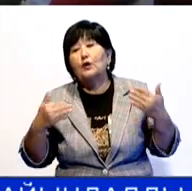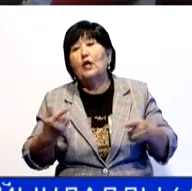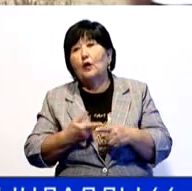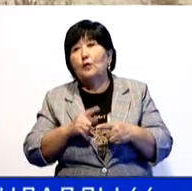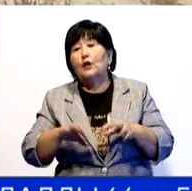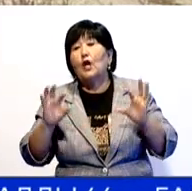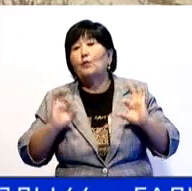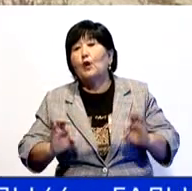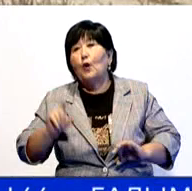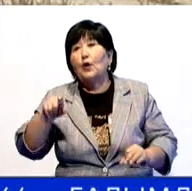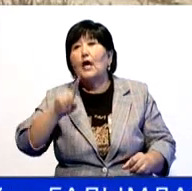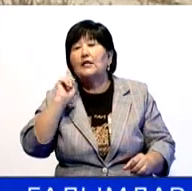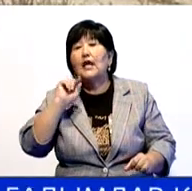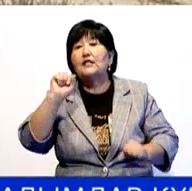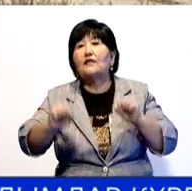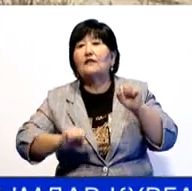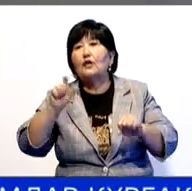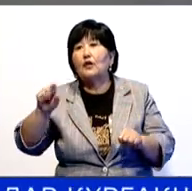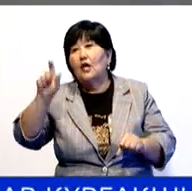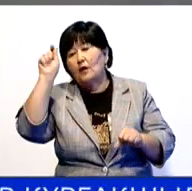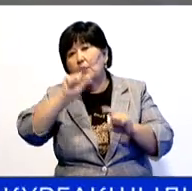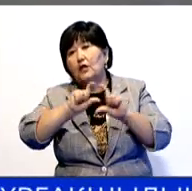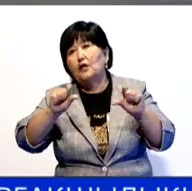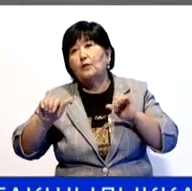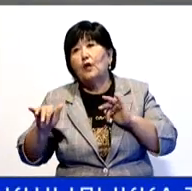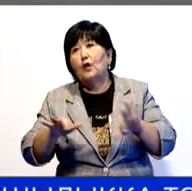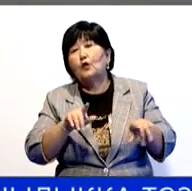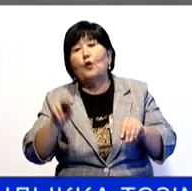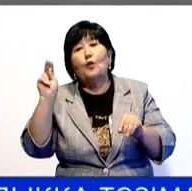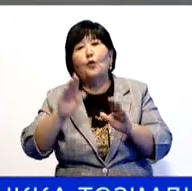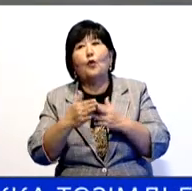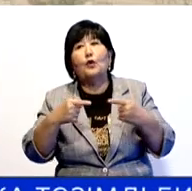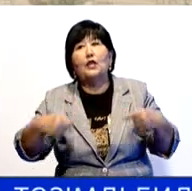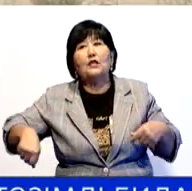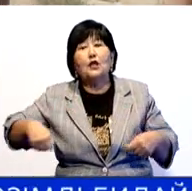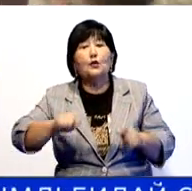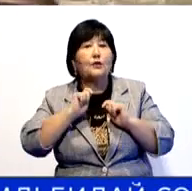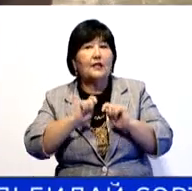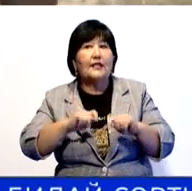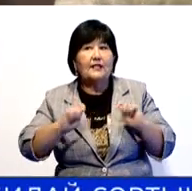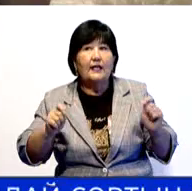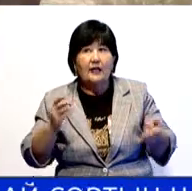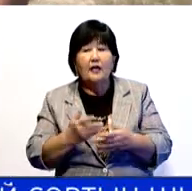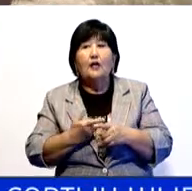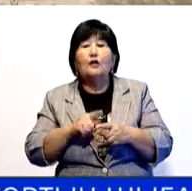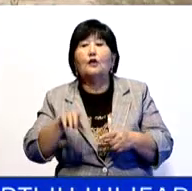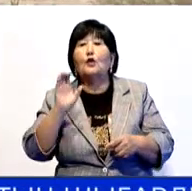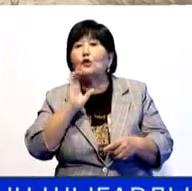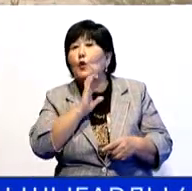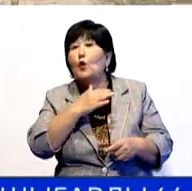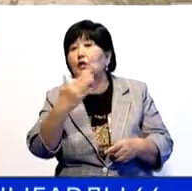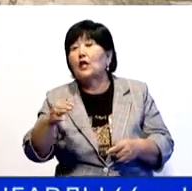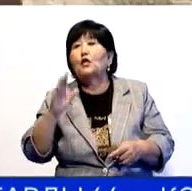соң прокурорлар жас велошабандоздарға мектепке жол акциясы аясында оқу құралдары салынған сөмкені сыйға тартты. Сол жағалаудағы